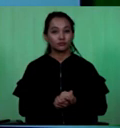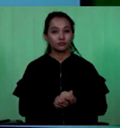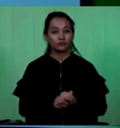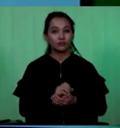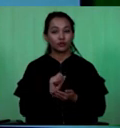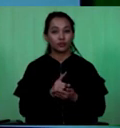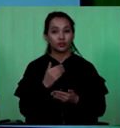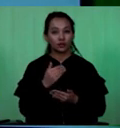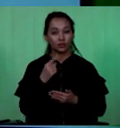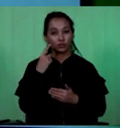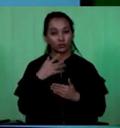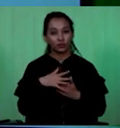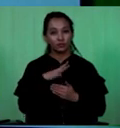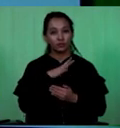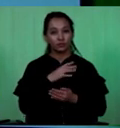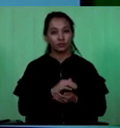Topshiriq sizlarga tushunarli bo'ldimi?